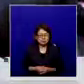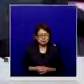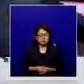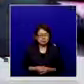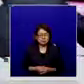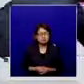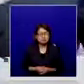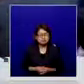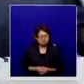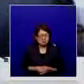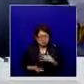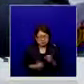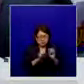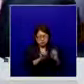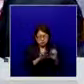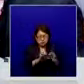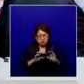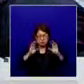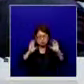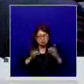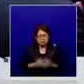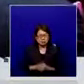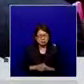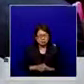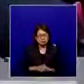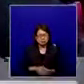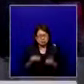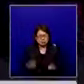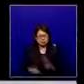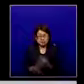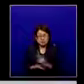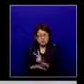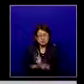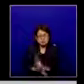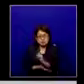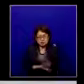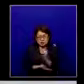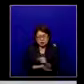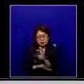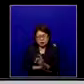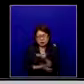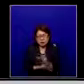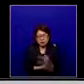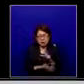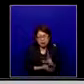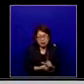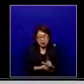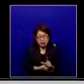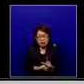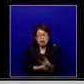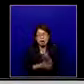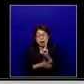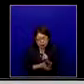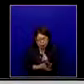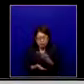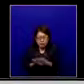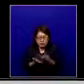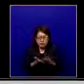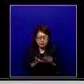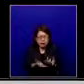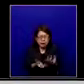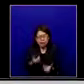สอนมวยรัฐบาลนะวันนี้เงินจุด 1.9 ล้านล้านเนี่ยมันจะเป็นเบี้ยหัวแตกแล้